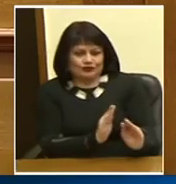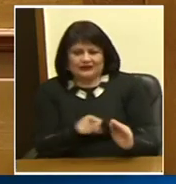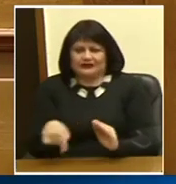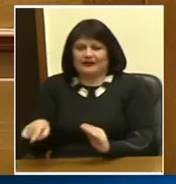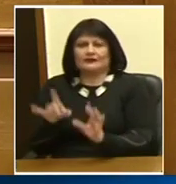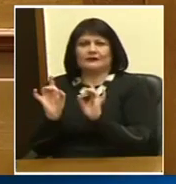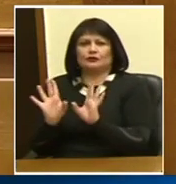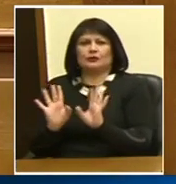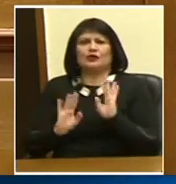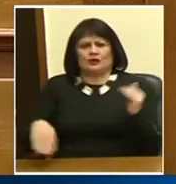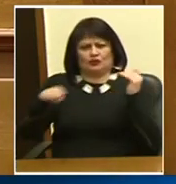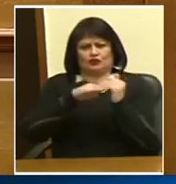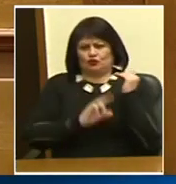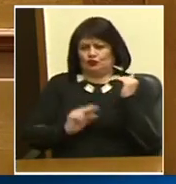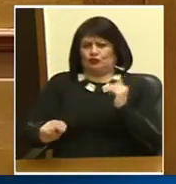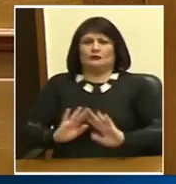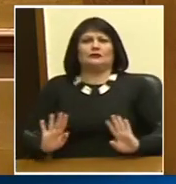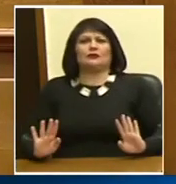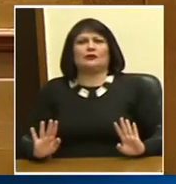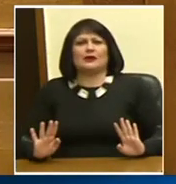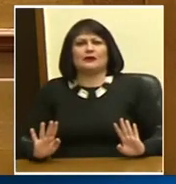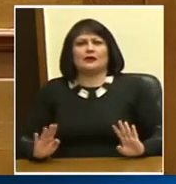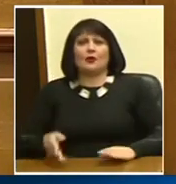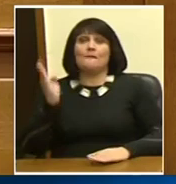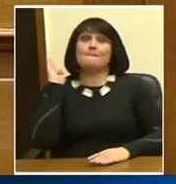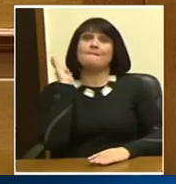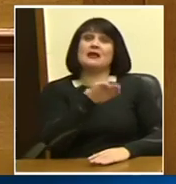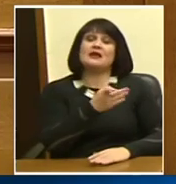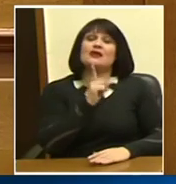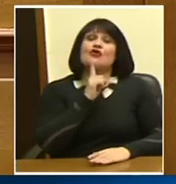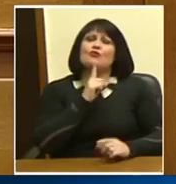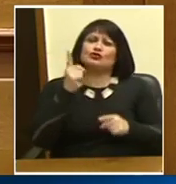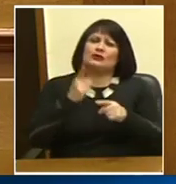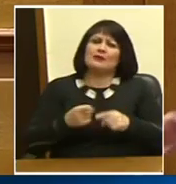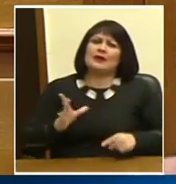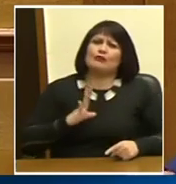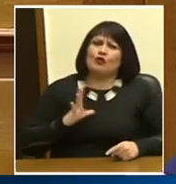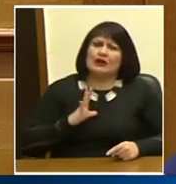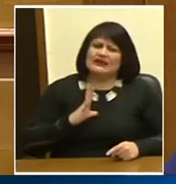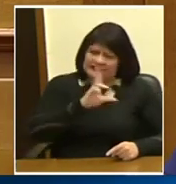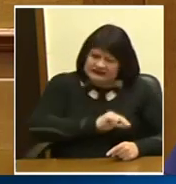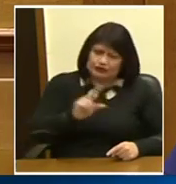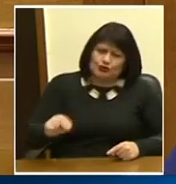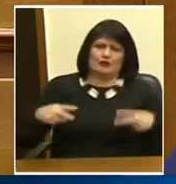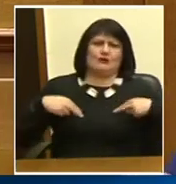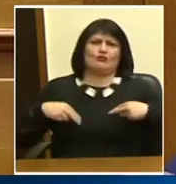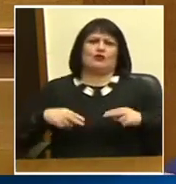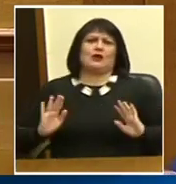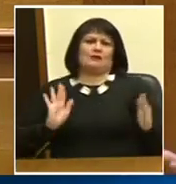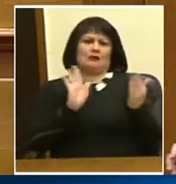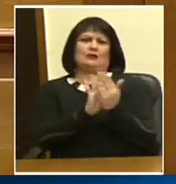που πρέπει, με την ποινική μεταχείριση που αφορά όλους τους υπόλοιπους πολίτες.